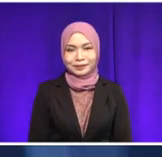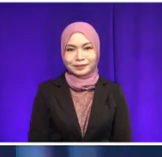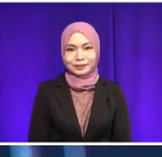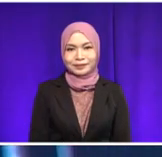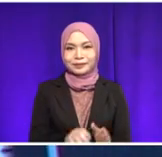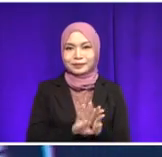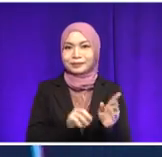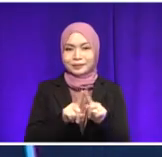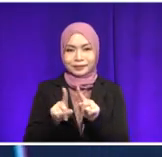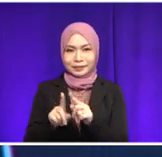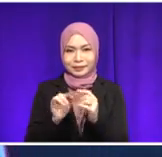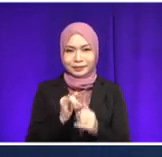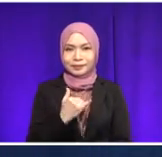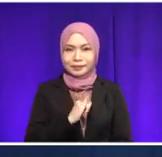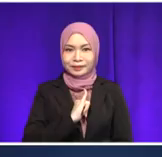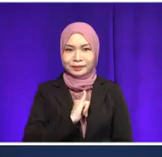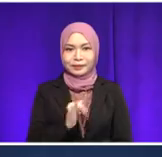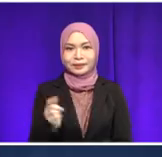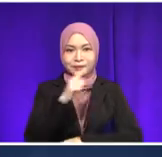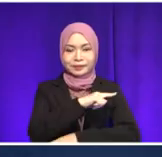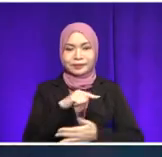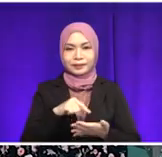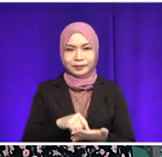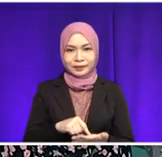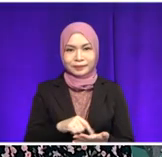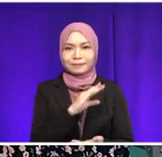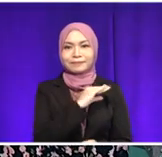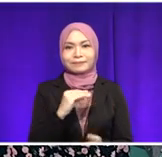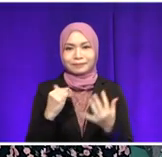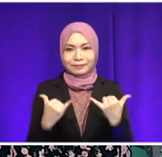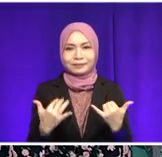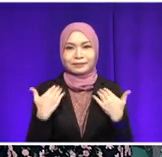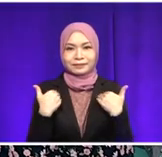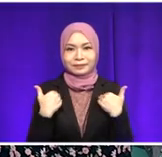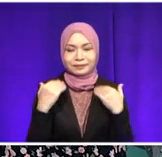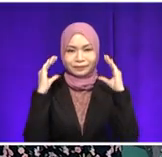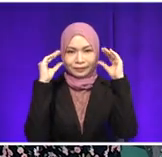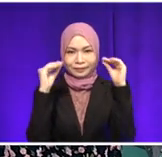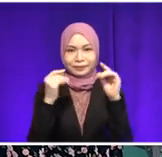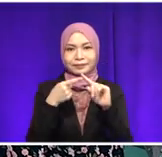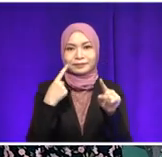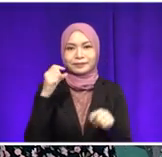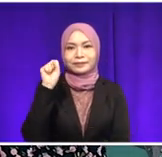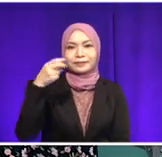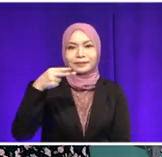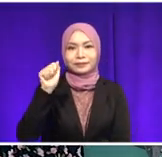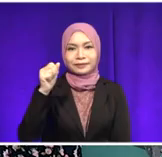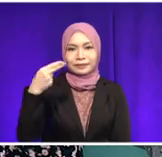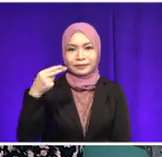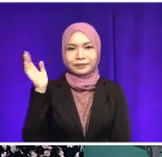bersama dengan Cikgu nazarul Liza benti Muhammad muksyim dari sekolah menengah kebangsaan 16 Syekh alam